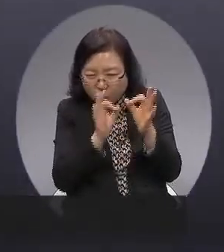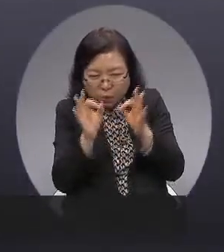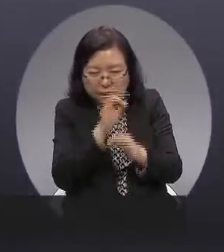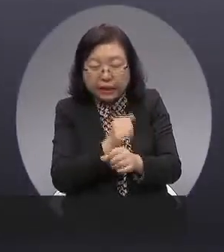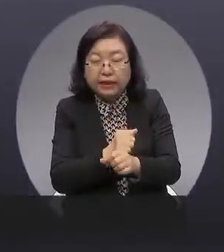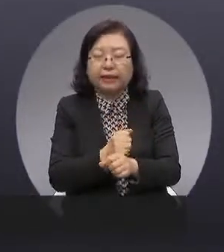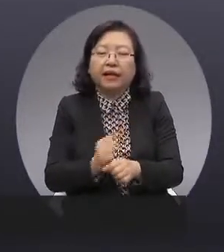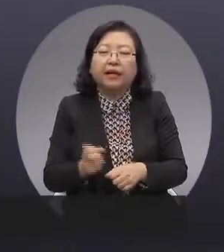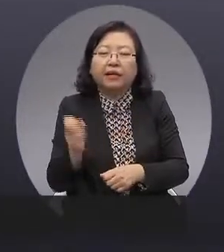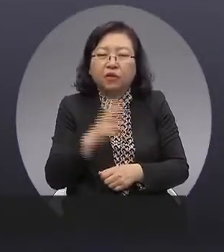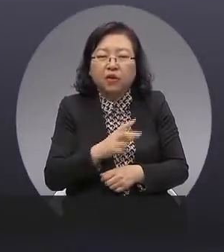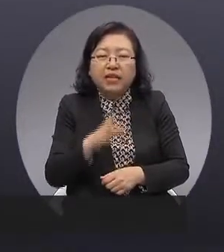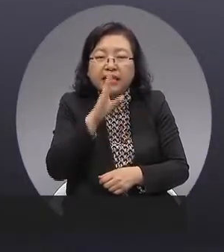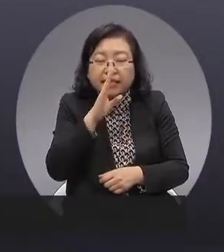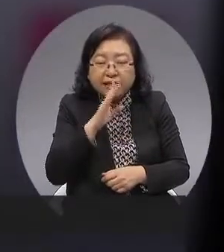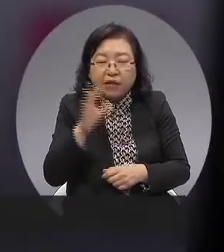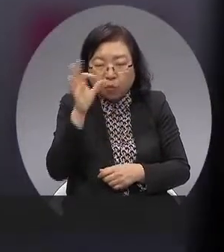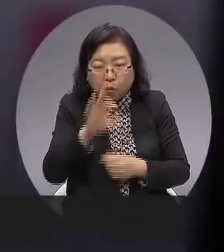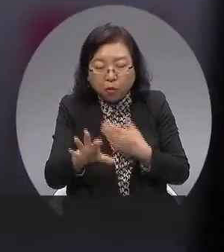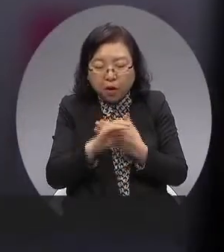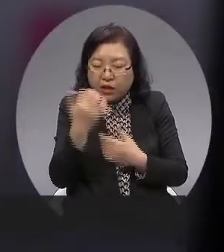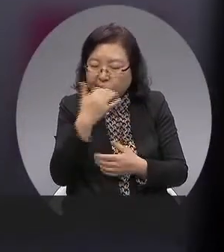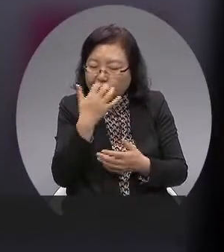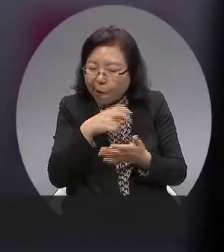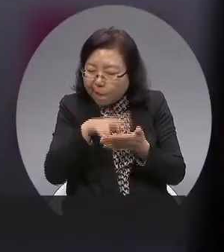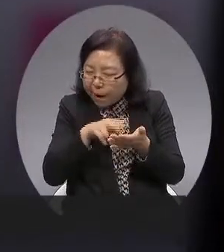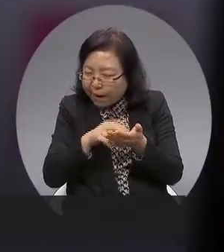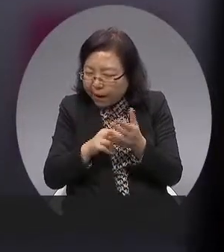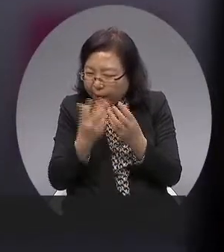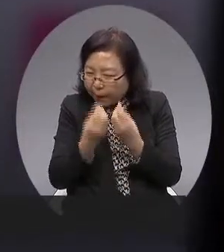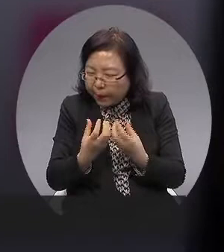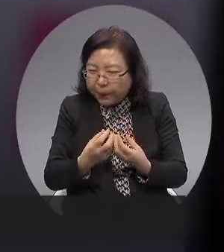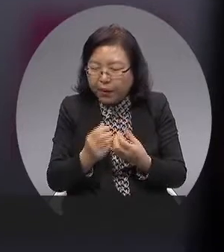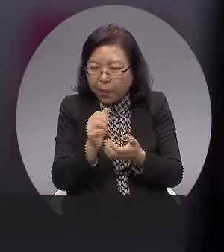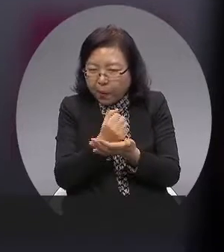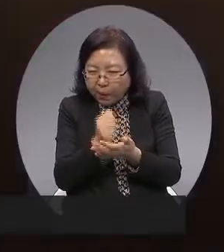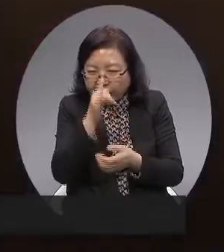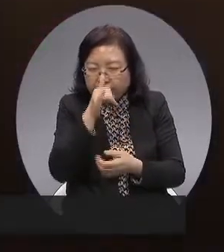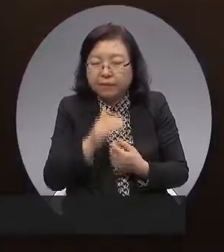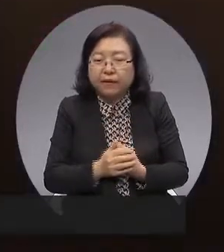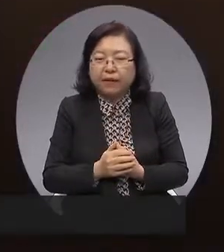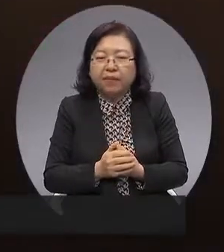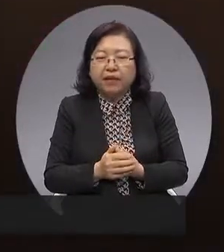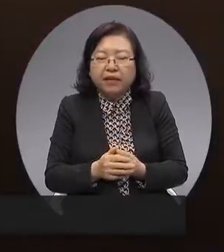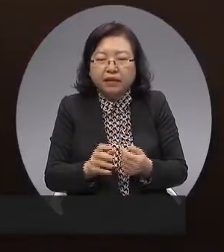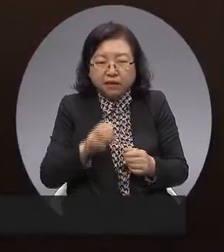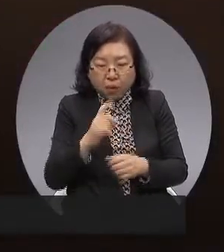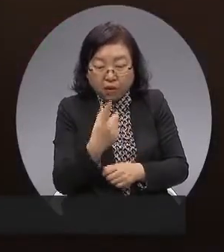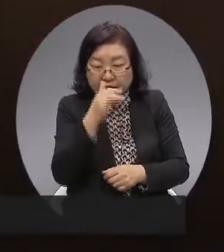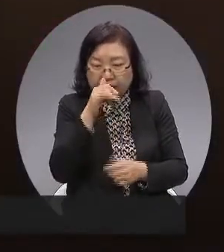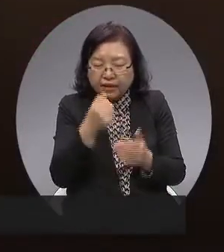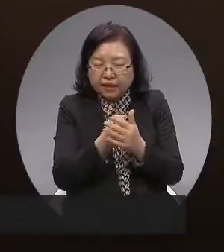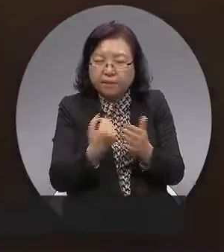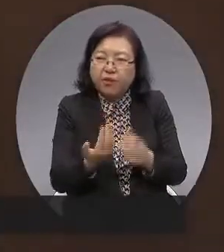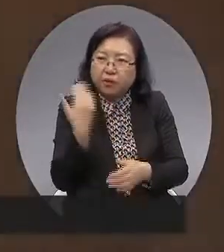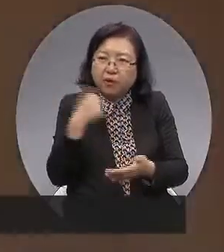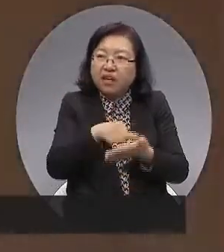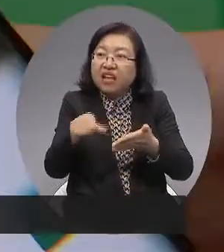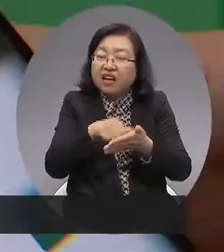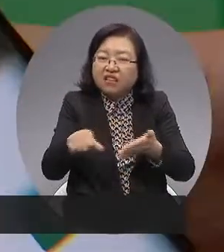앱에는 성매매를 암시하는 글이 적지 않습니다. 이런 이유로 삭제된 글과 계정이 지난 5년간 18,000여 개에